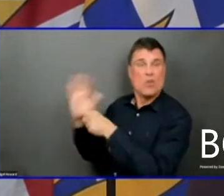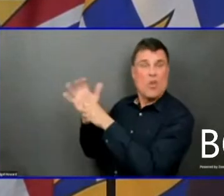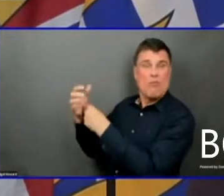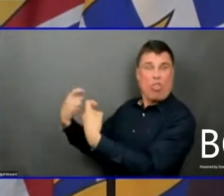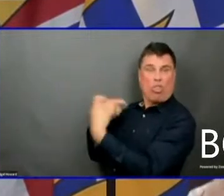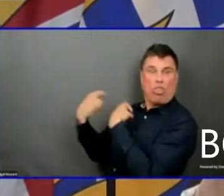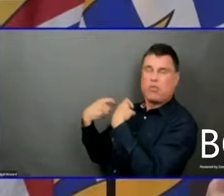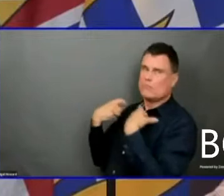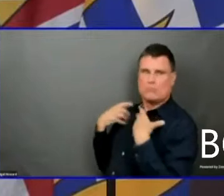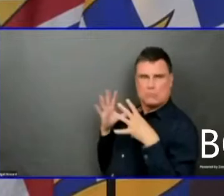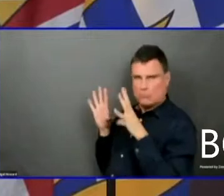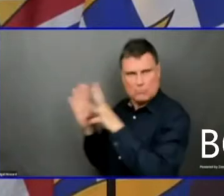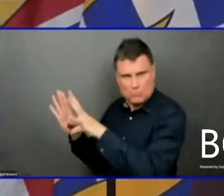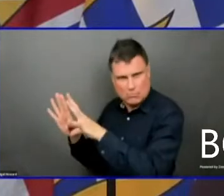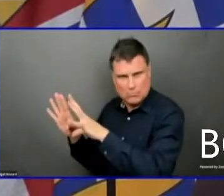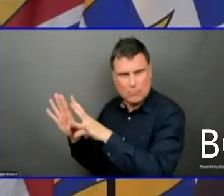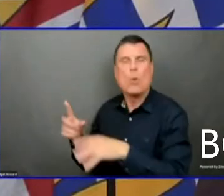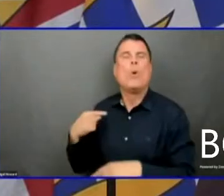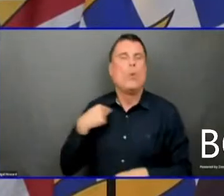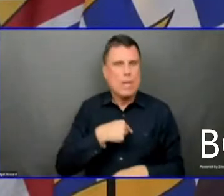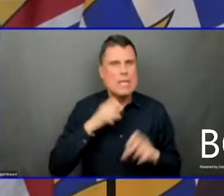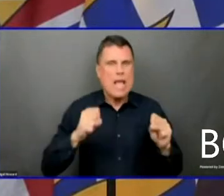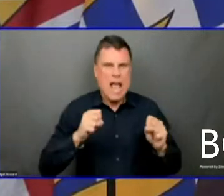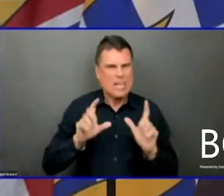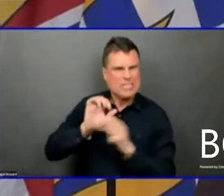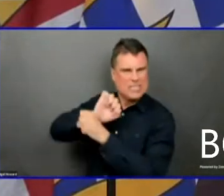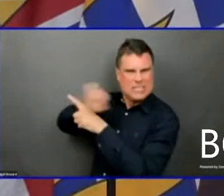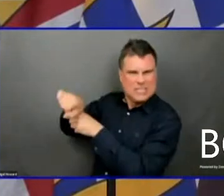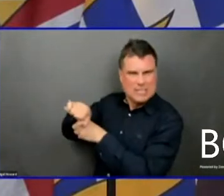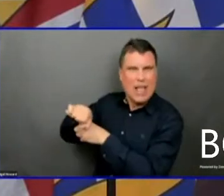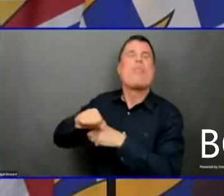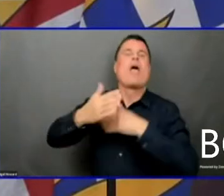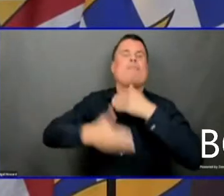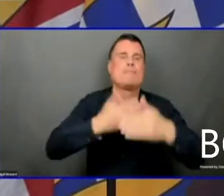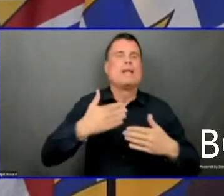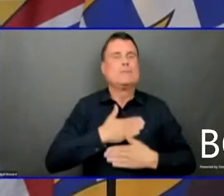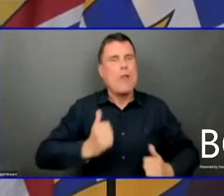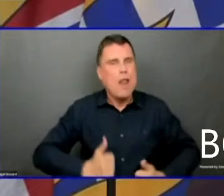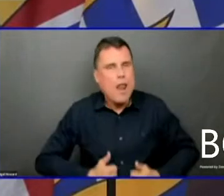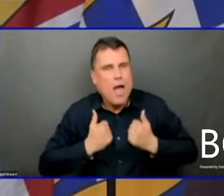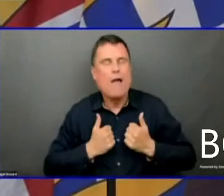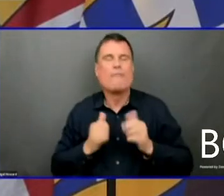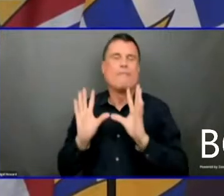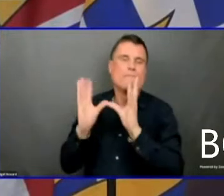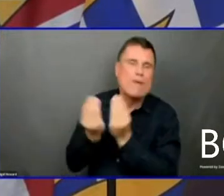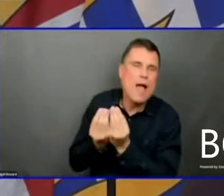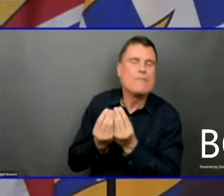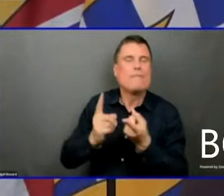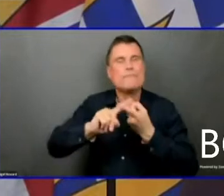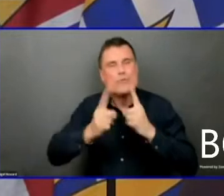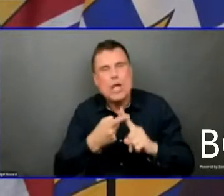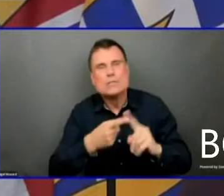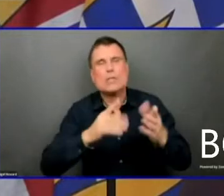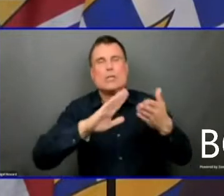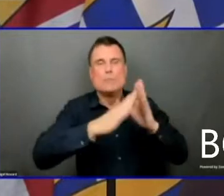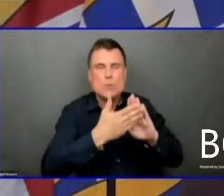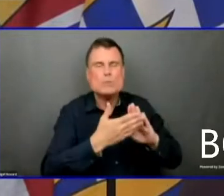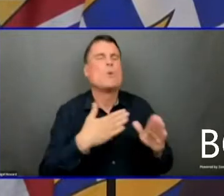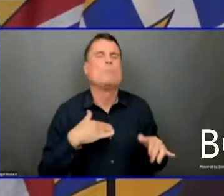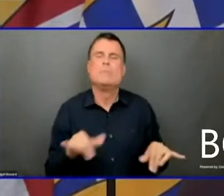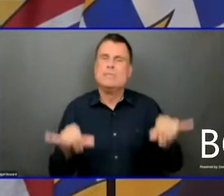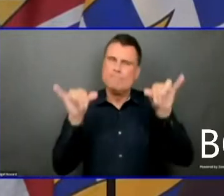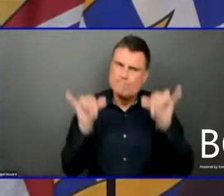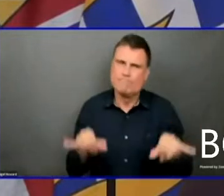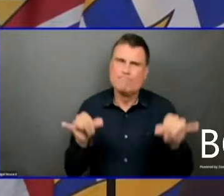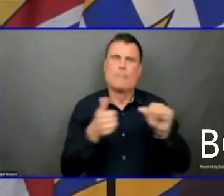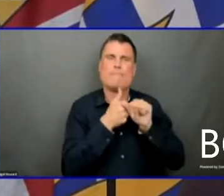以享受生活可以聚会，可以去出去，所以这个对我们社区，对我们每个人的生活都很重要，对我们